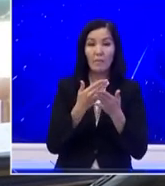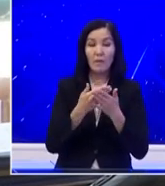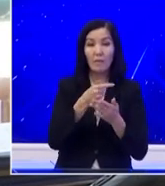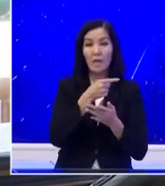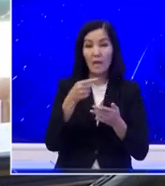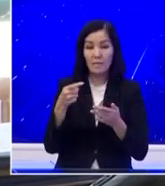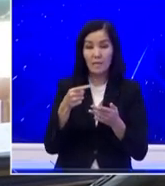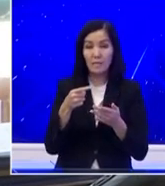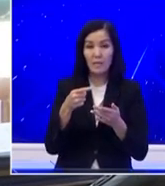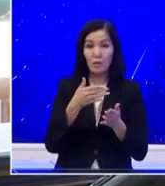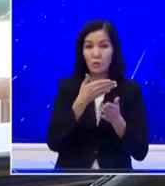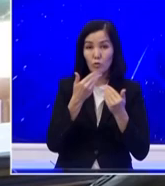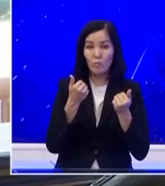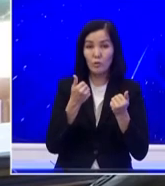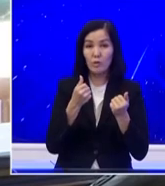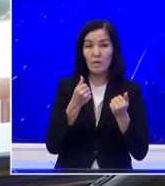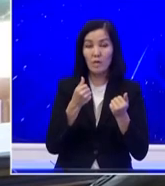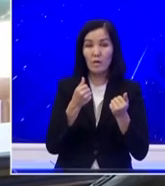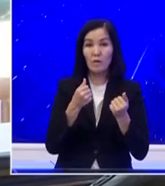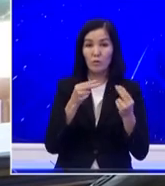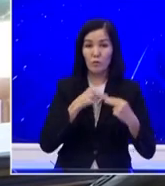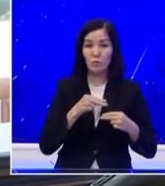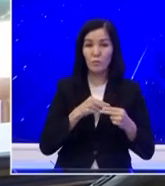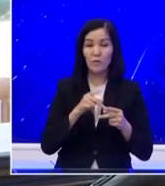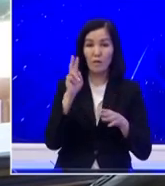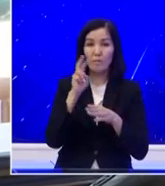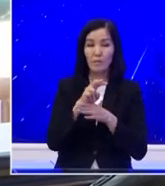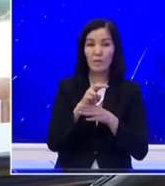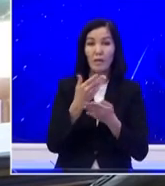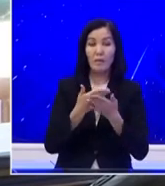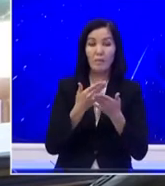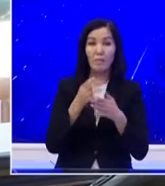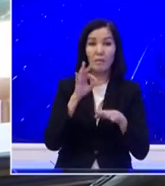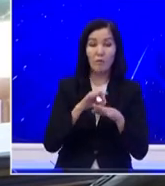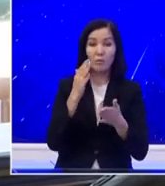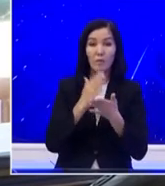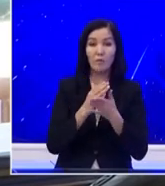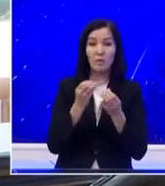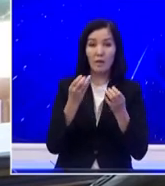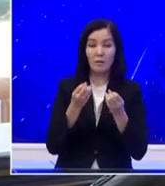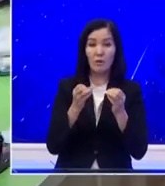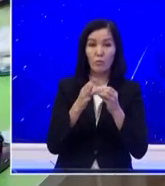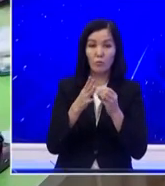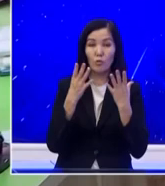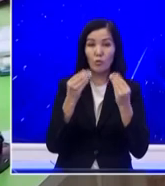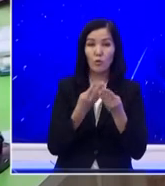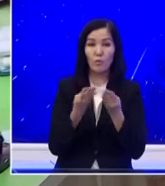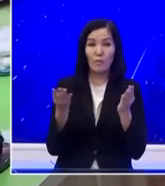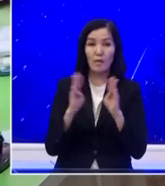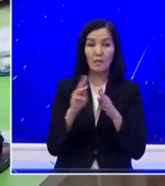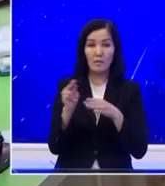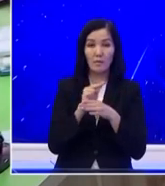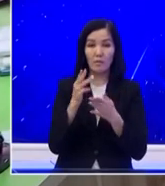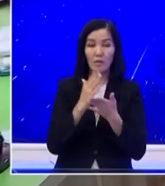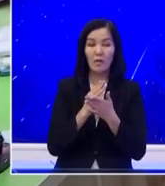уже арғартай жұмысына шыға береді. Немесе положительный болса, арғартай 14 күн емделінді дәлі. Жалпы облыс